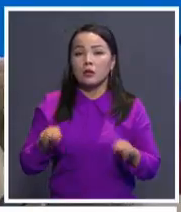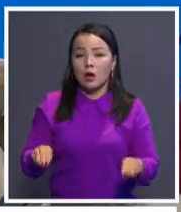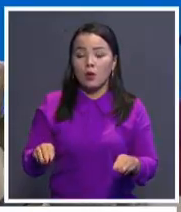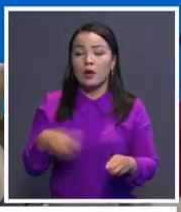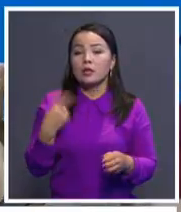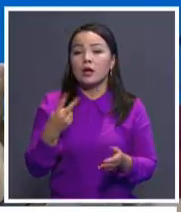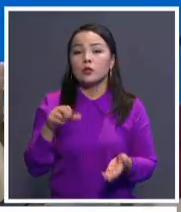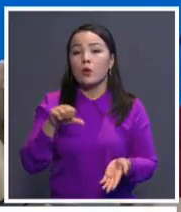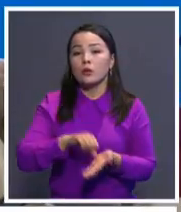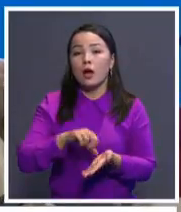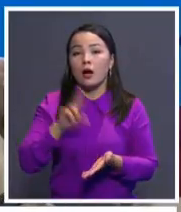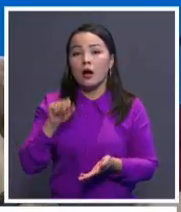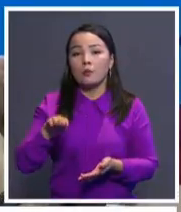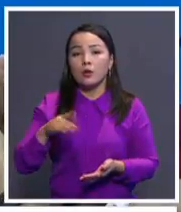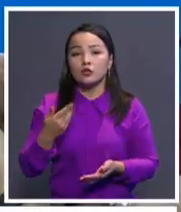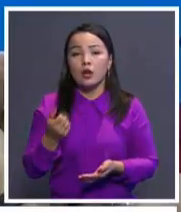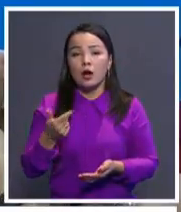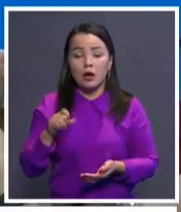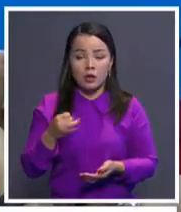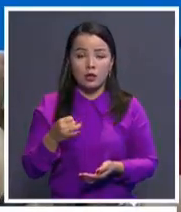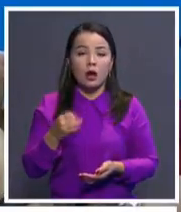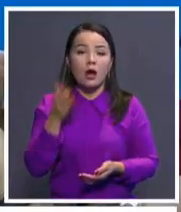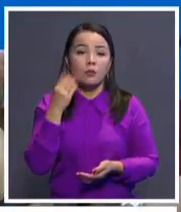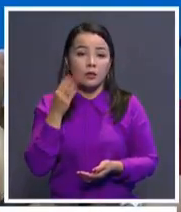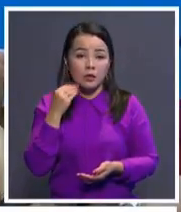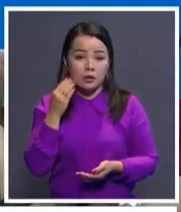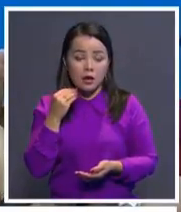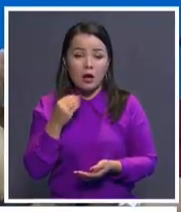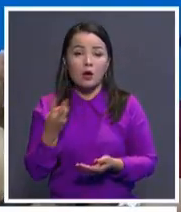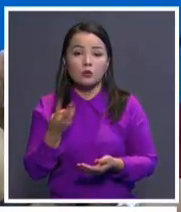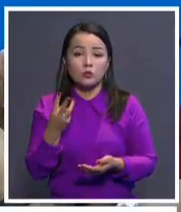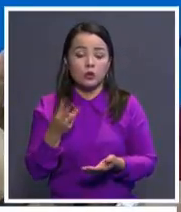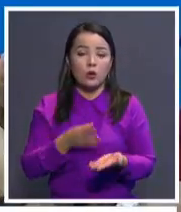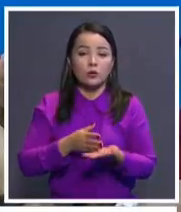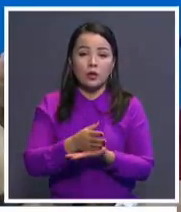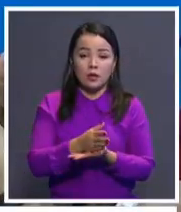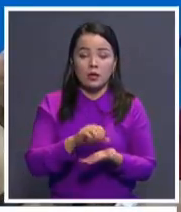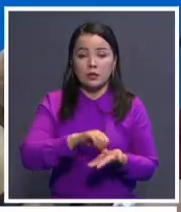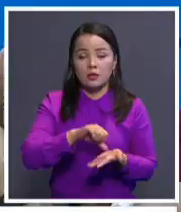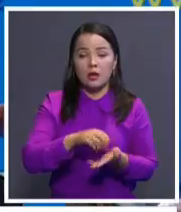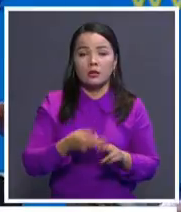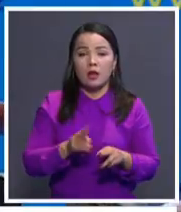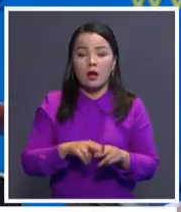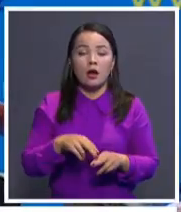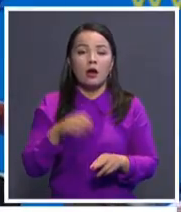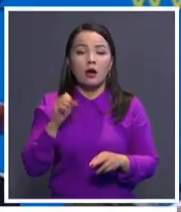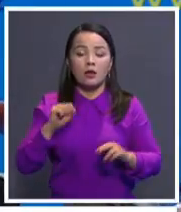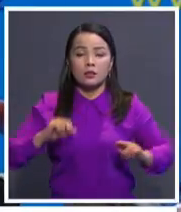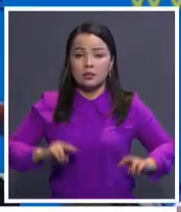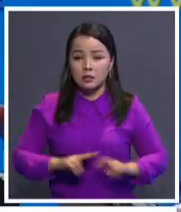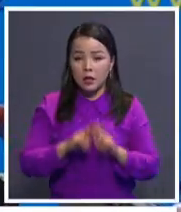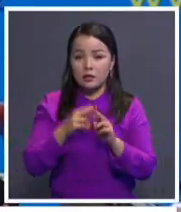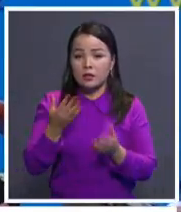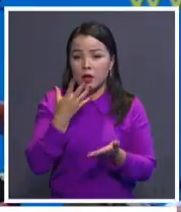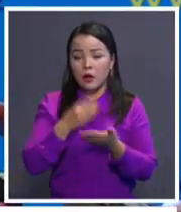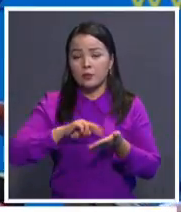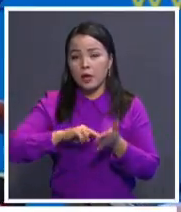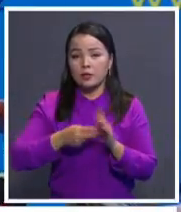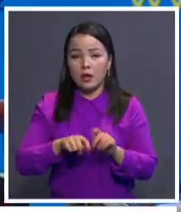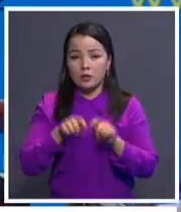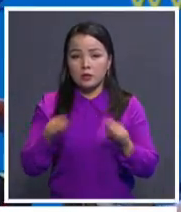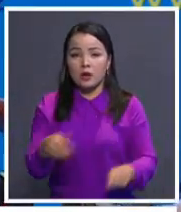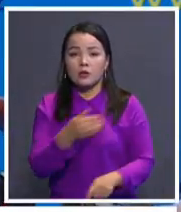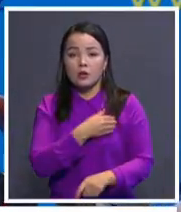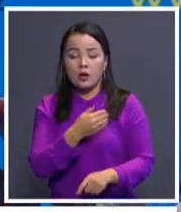учаскі Қапшағай мен Алматы, үшінші учаскі ол Қарғас пен Алматының екі ортасында. Астана мен Көкшетаудың екі